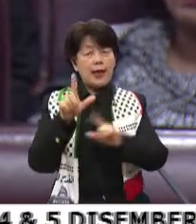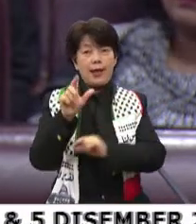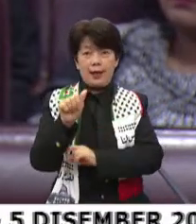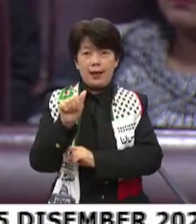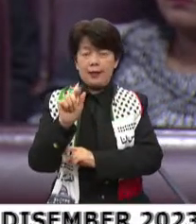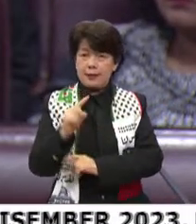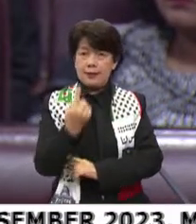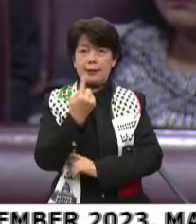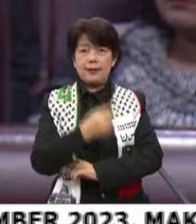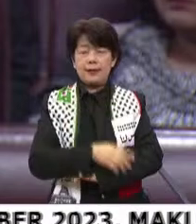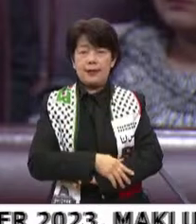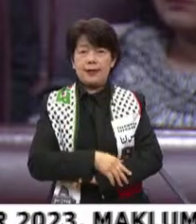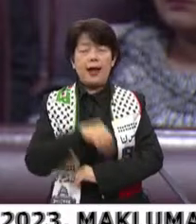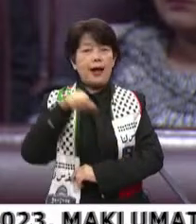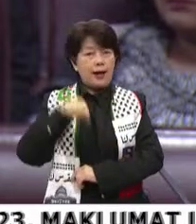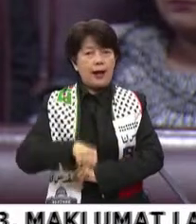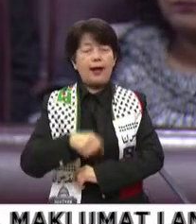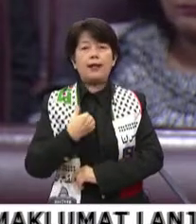sahaja